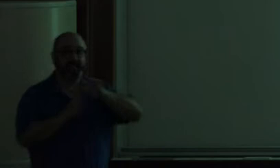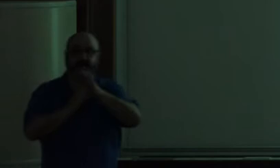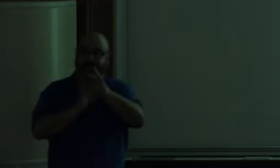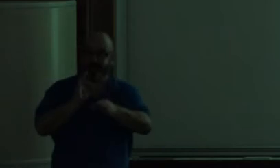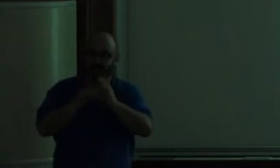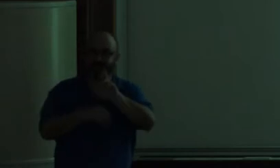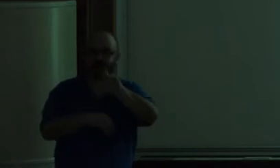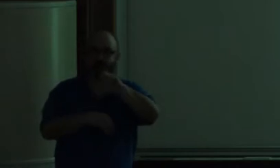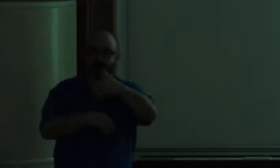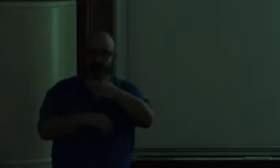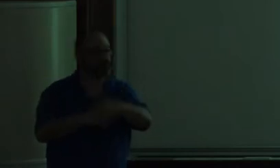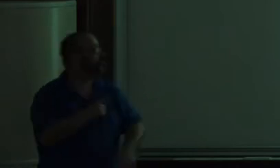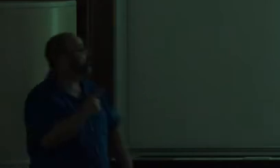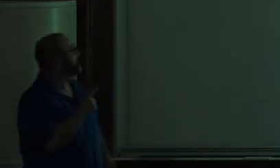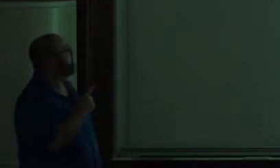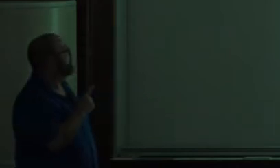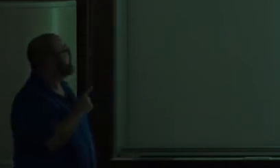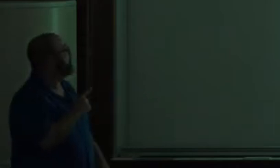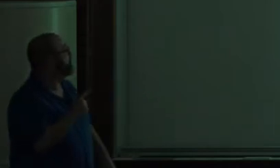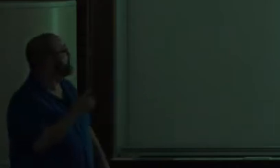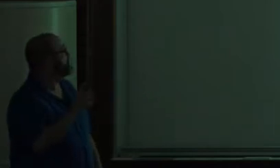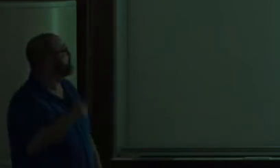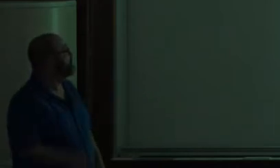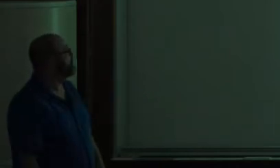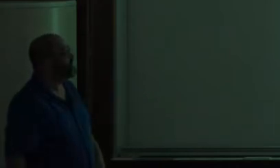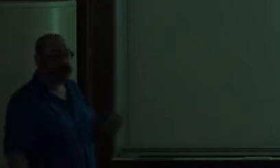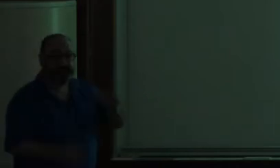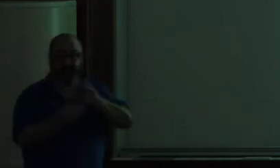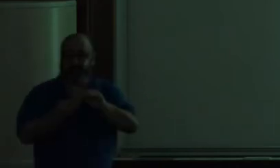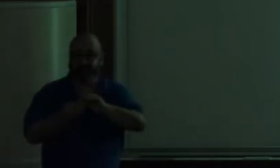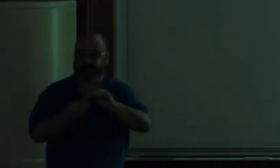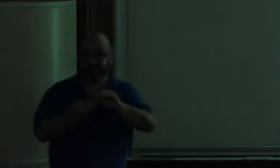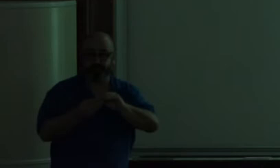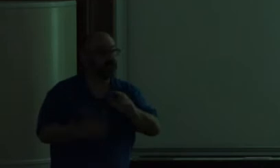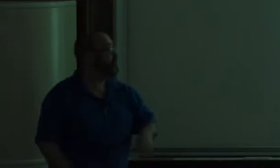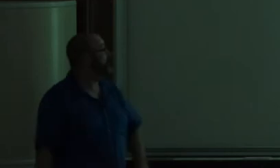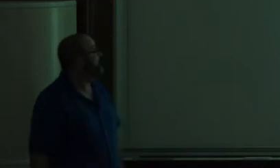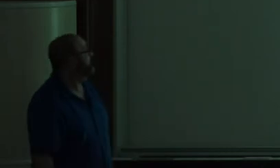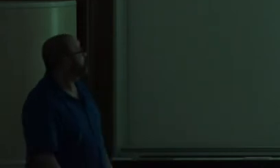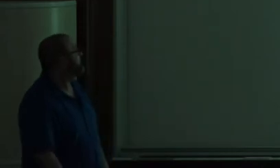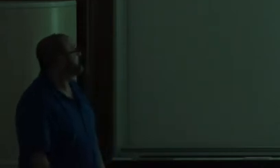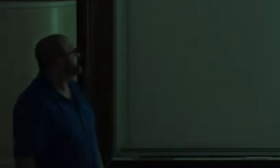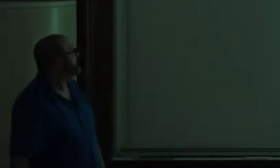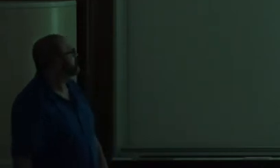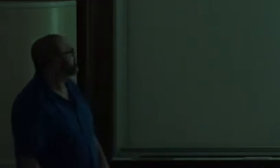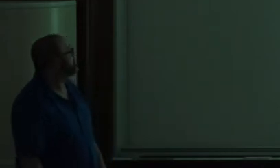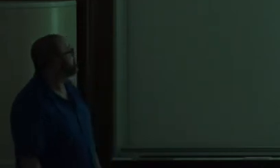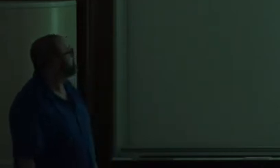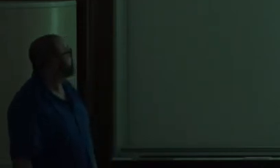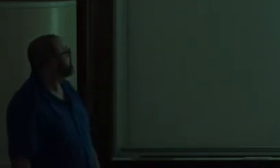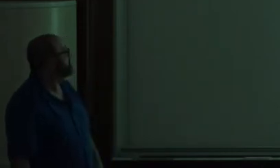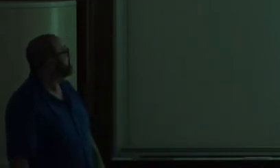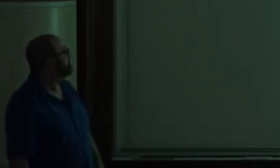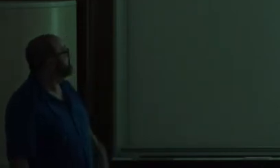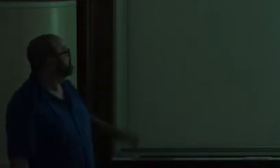sur range, qui n'est pas quelque chose qui retourne une liste en Python 3, mais qui est un objet particulier, eh bien ça marche, logique. Si je le